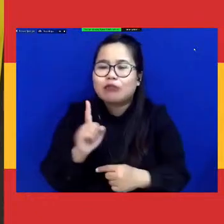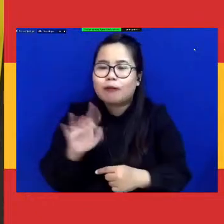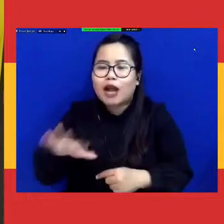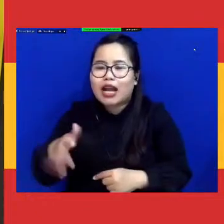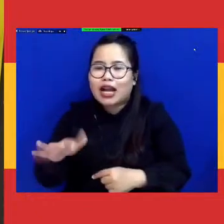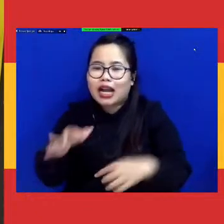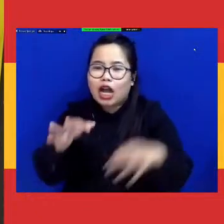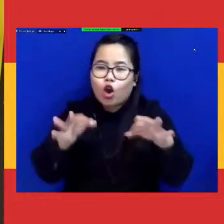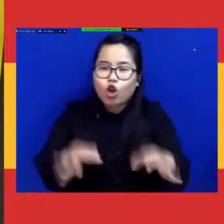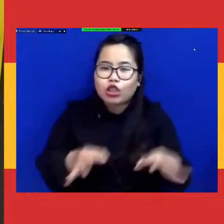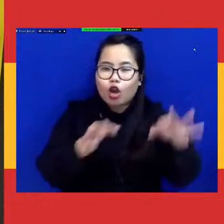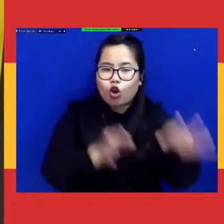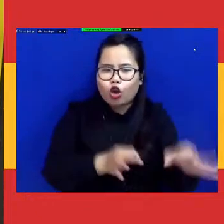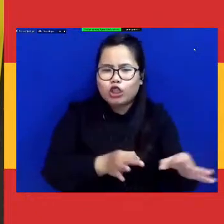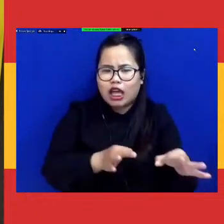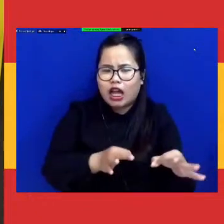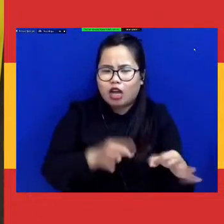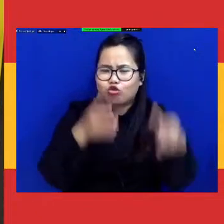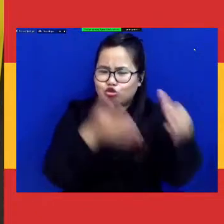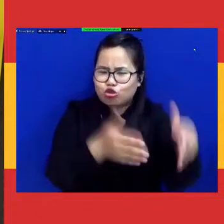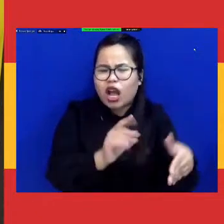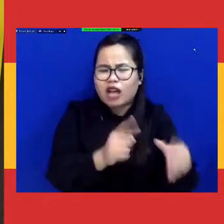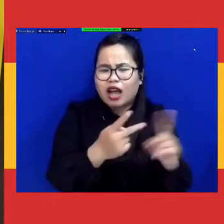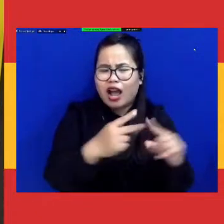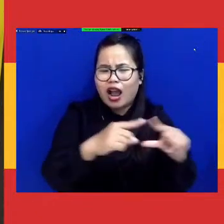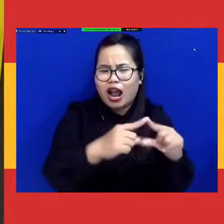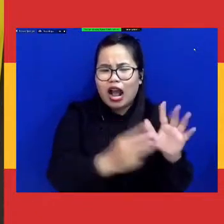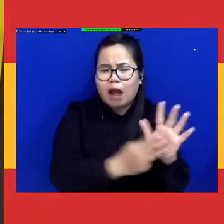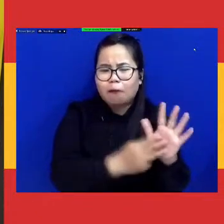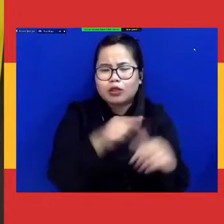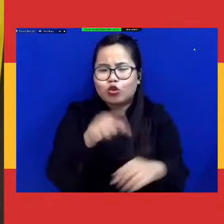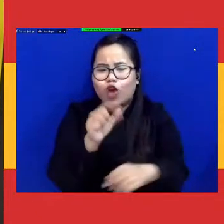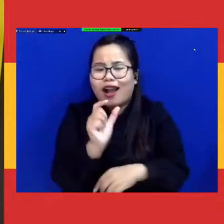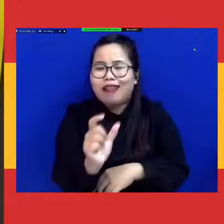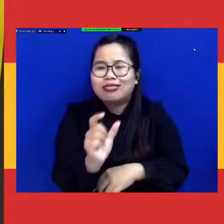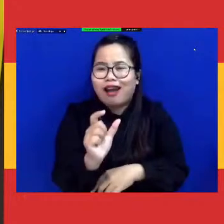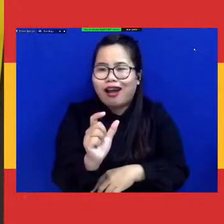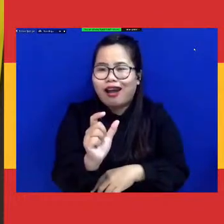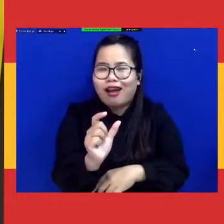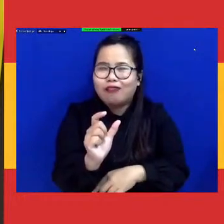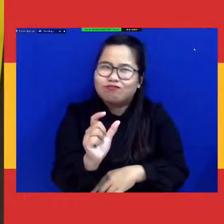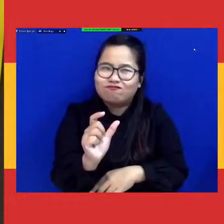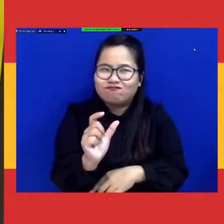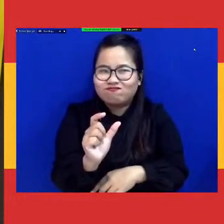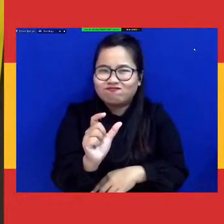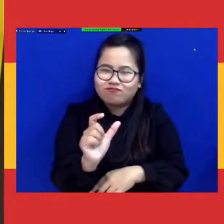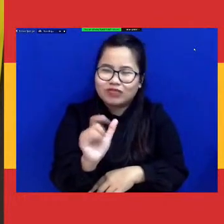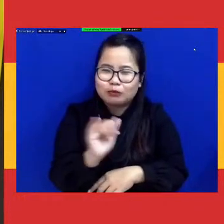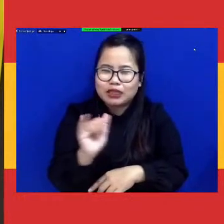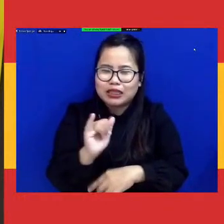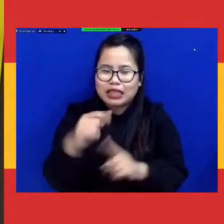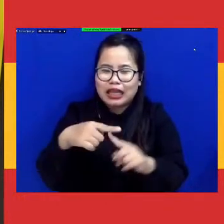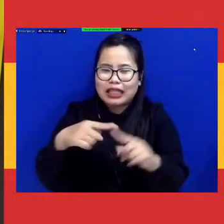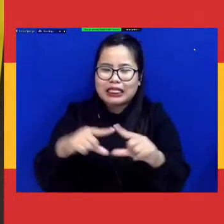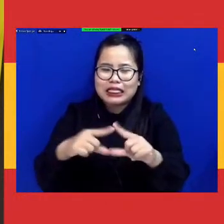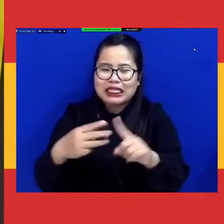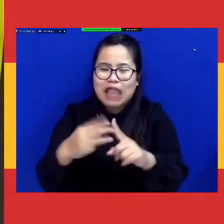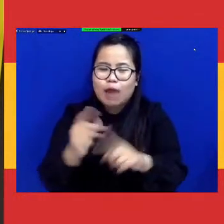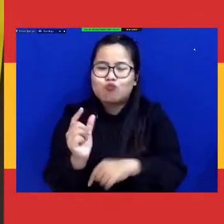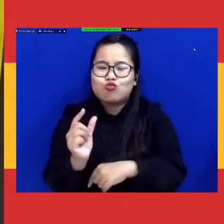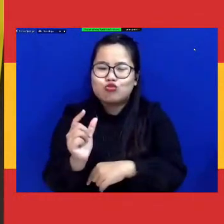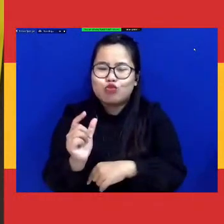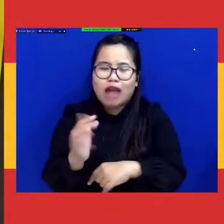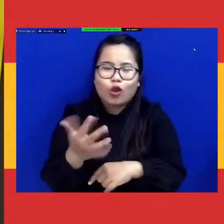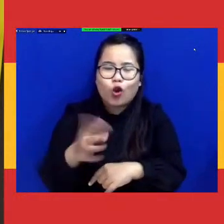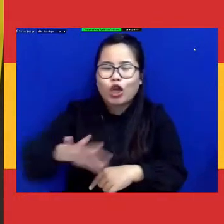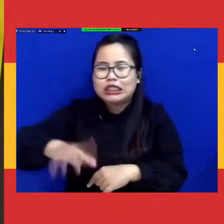tertentu HAM itu jadi sebuah kata yang apa ya, tabu atau jarang